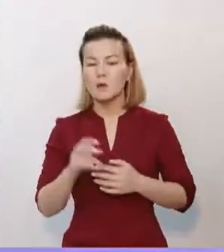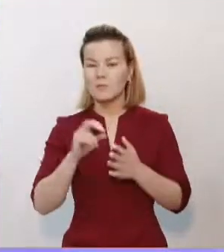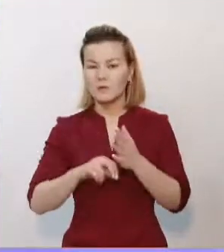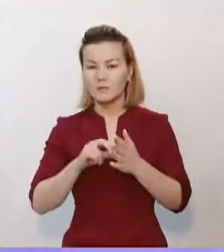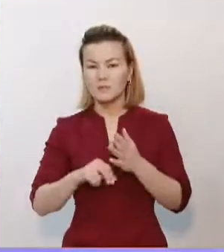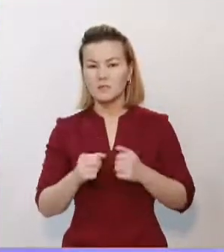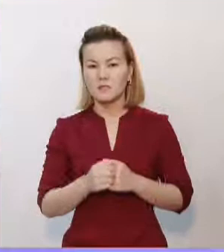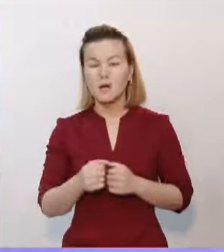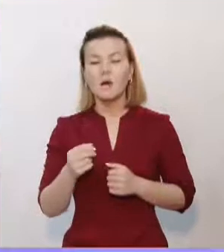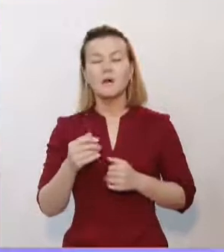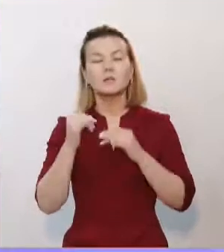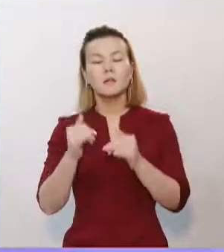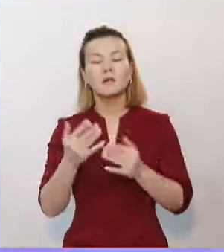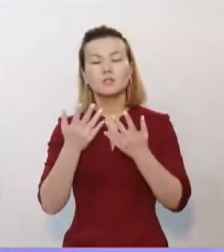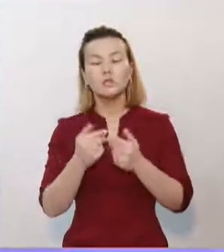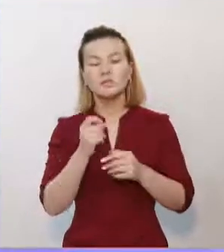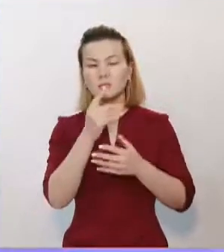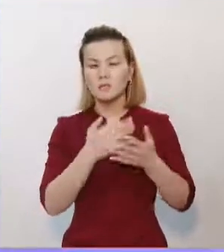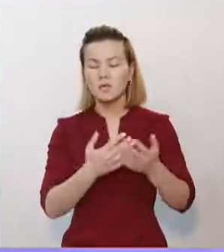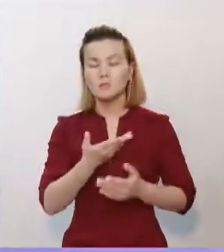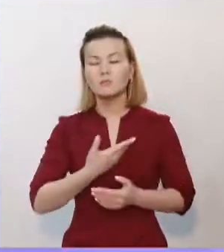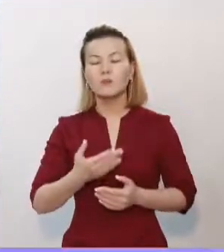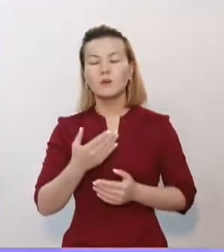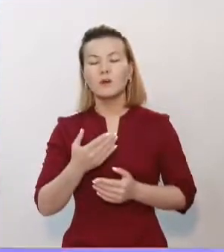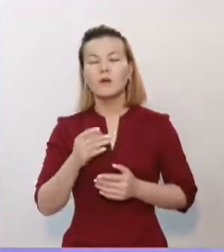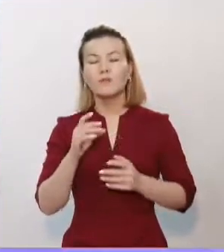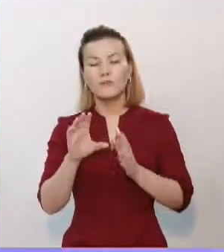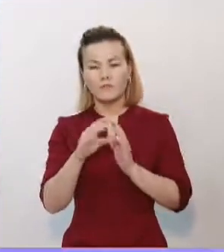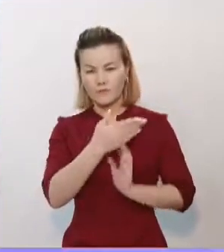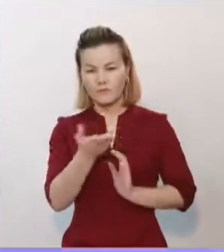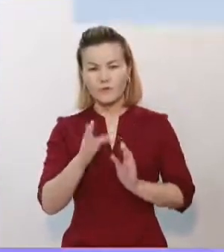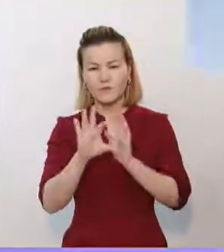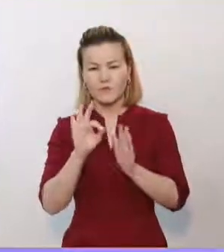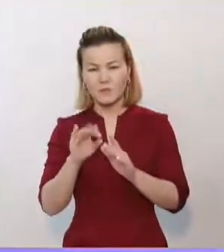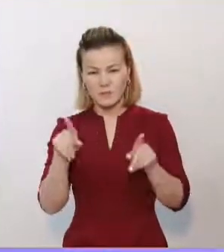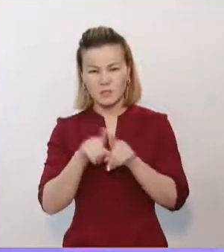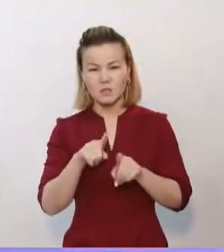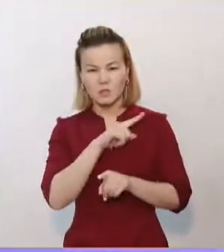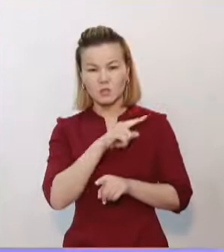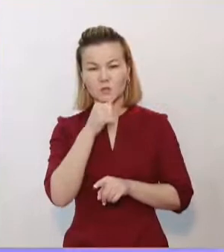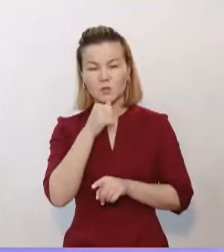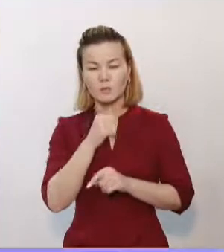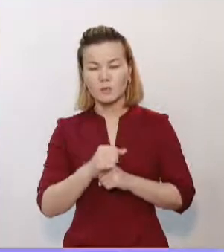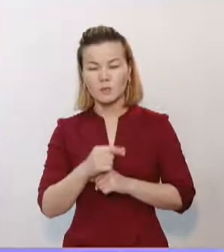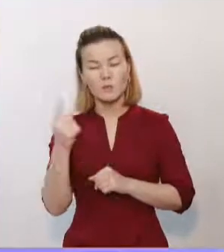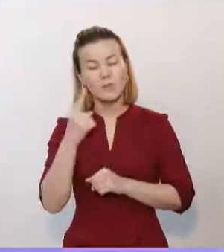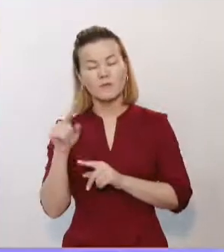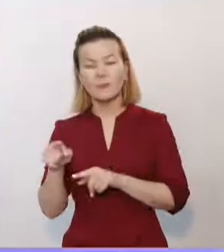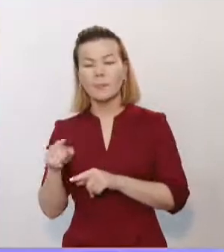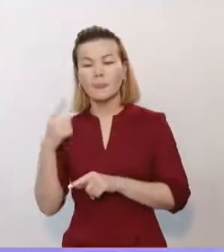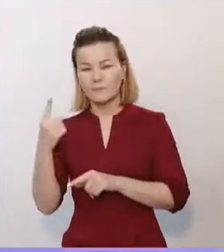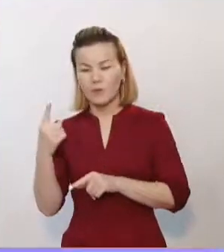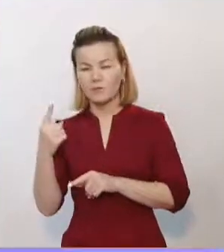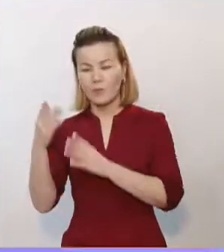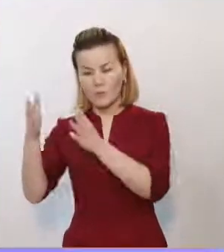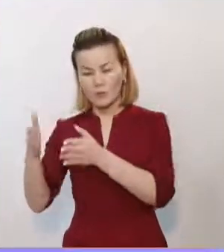Проверьте, для решения задачи вы выбрали такие же способы. Первый способ. В одном